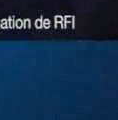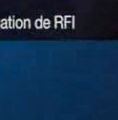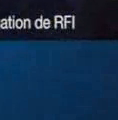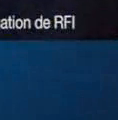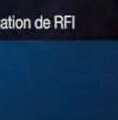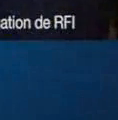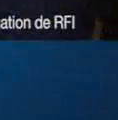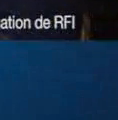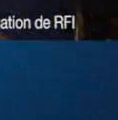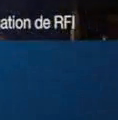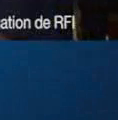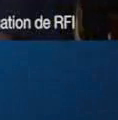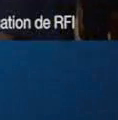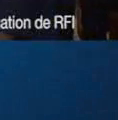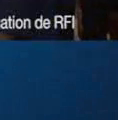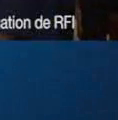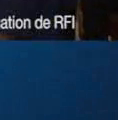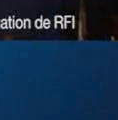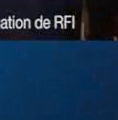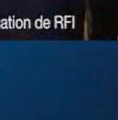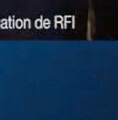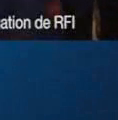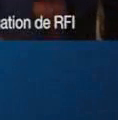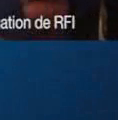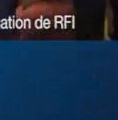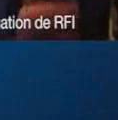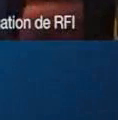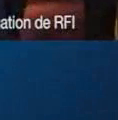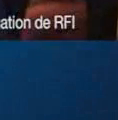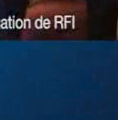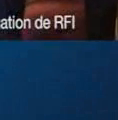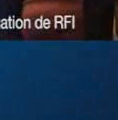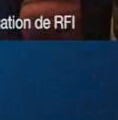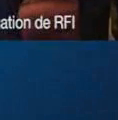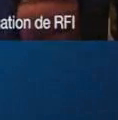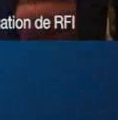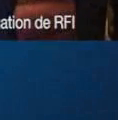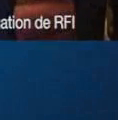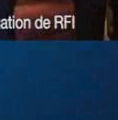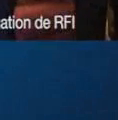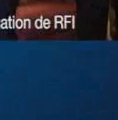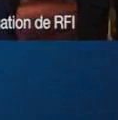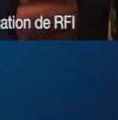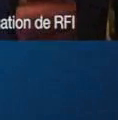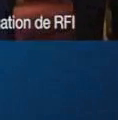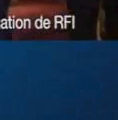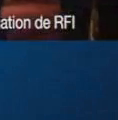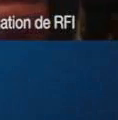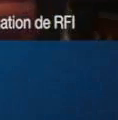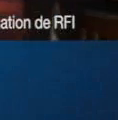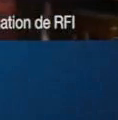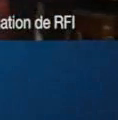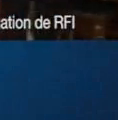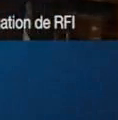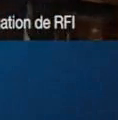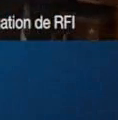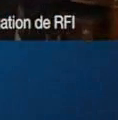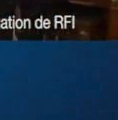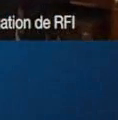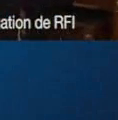Hélène, élevée au grade d'officier dans l'ordre national à titre posthume, la présidente de France Média Monde satisfaite